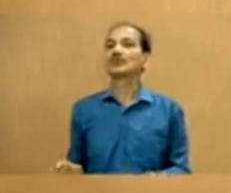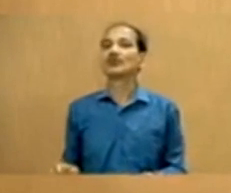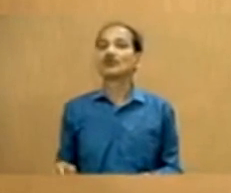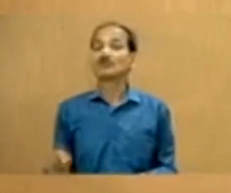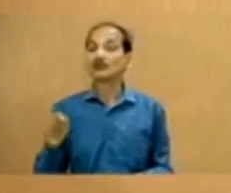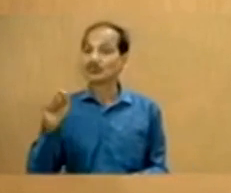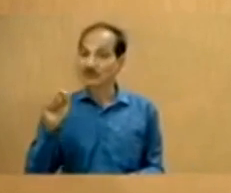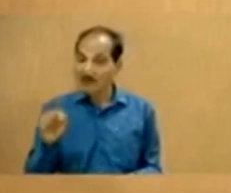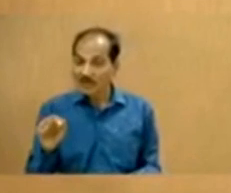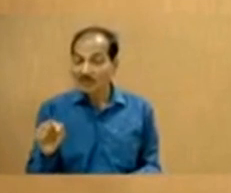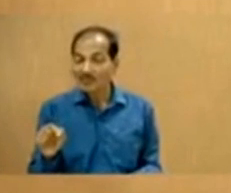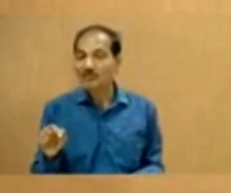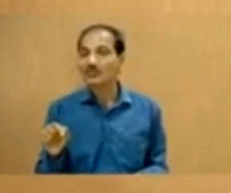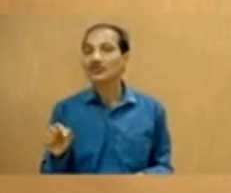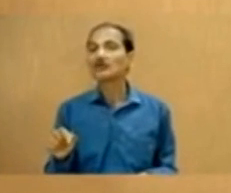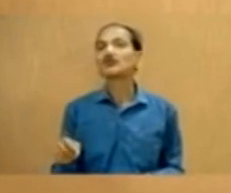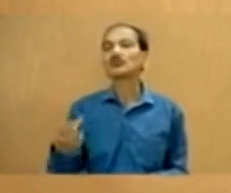ଏପରି ଅବସ୍ଥାକୁ